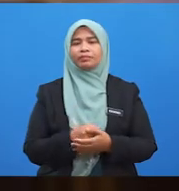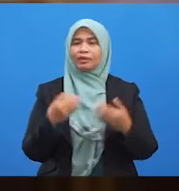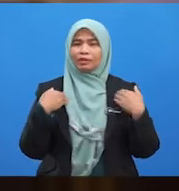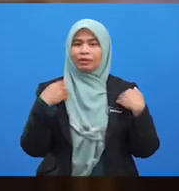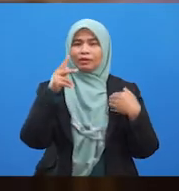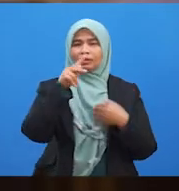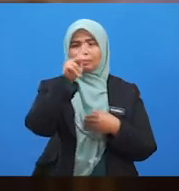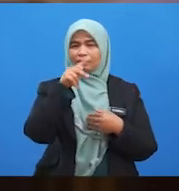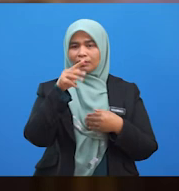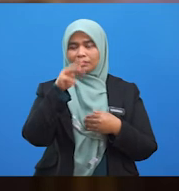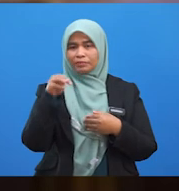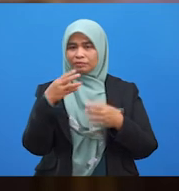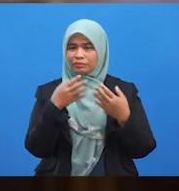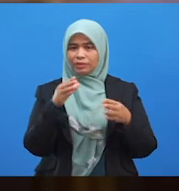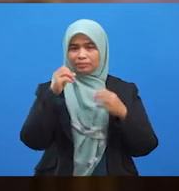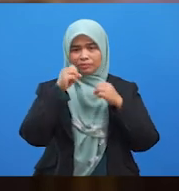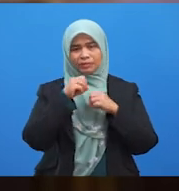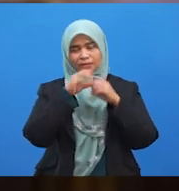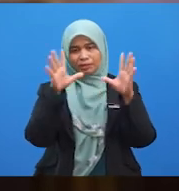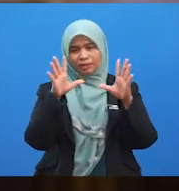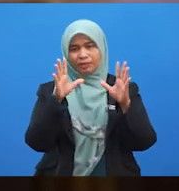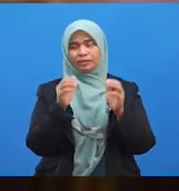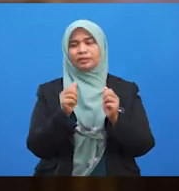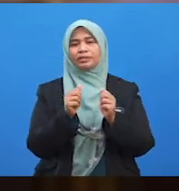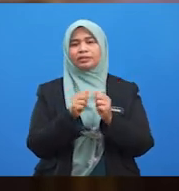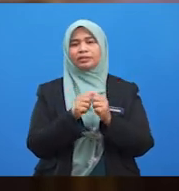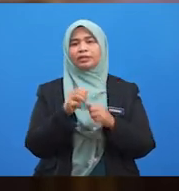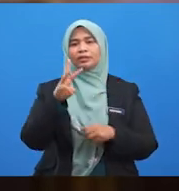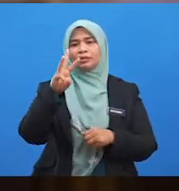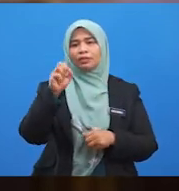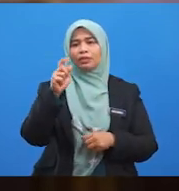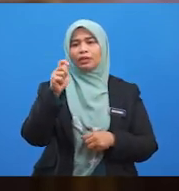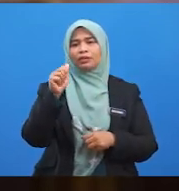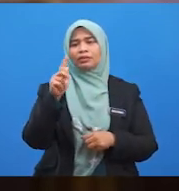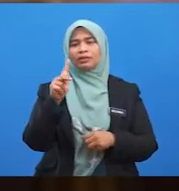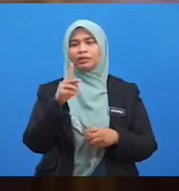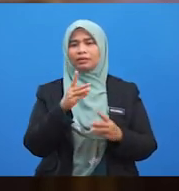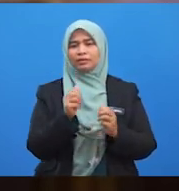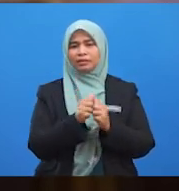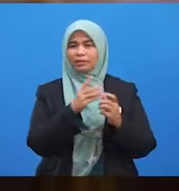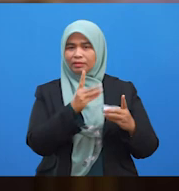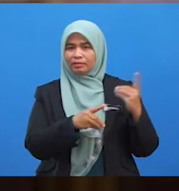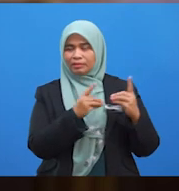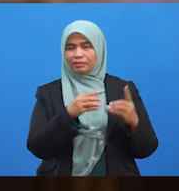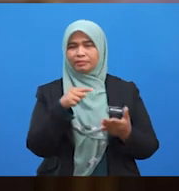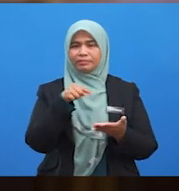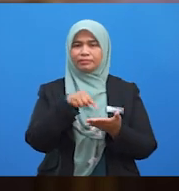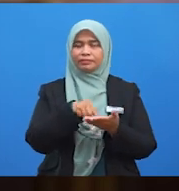Adakah murid-murid sudah jelas dengan watak dan perwatakan bagi drama mahkamah ini?